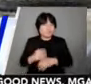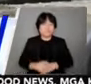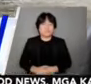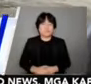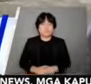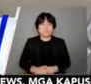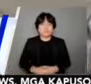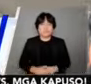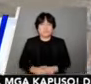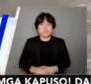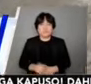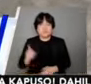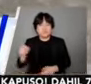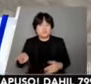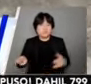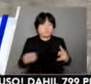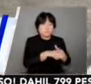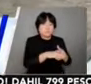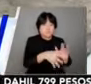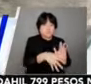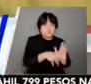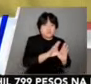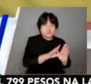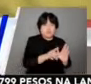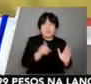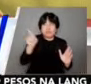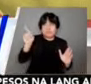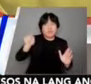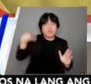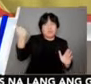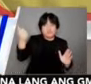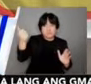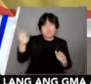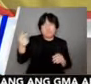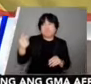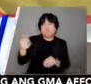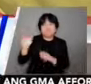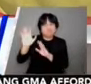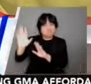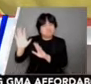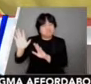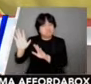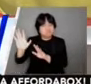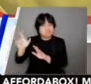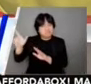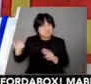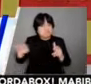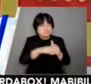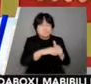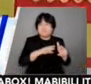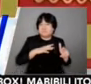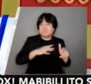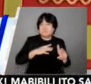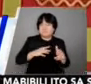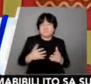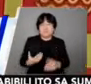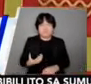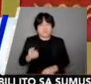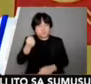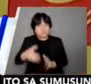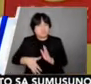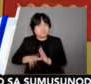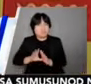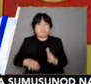naging desisyon ng ombudsman. Nitong August 13, isinilbi ng COMELEC ang supina kay Guo kaugnay sa reklamong nag-ugat-umano